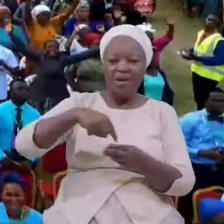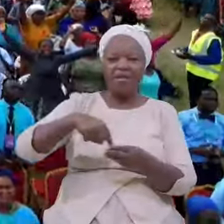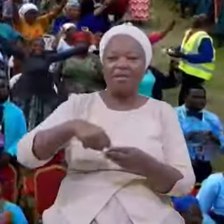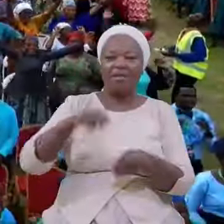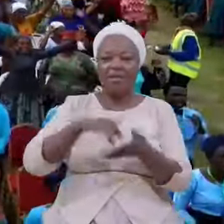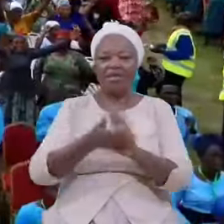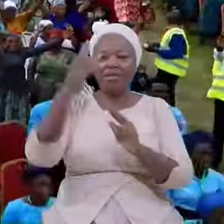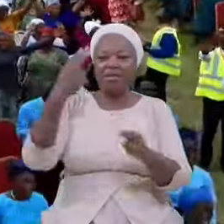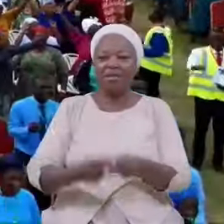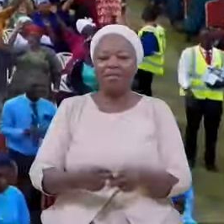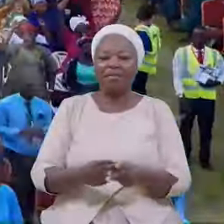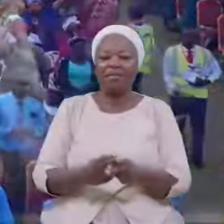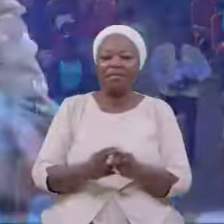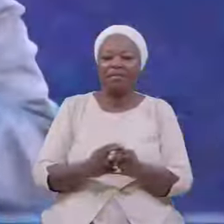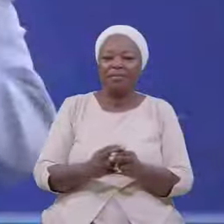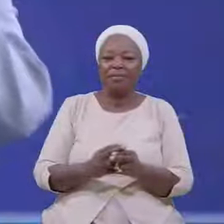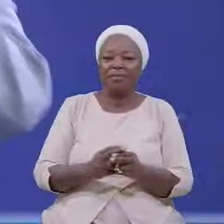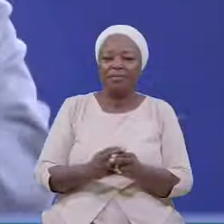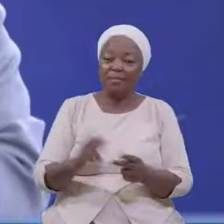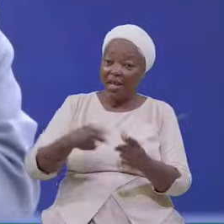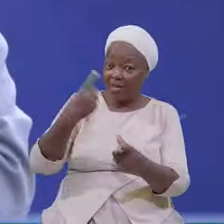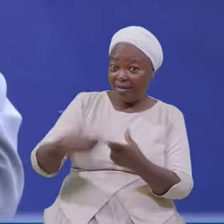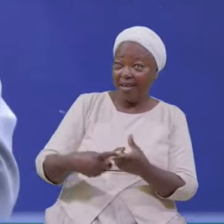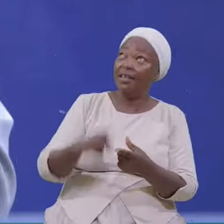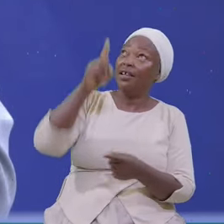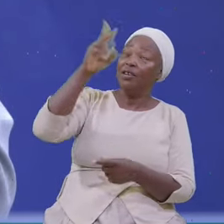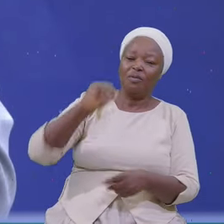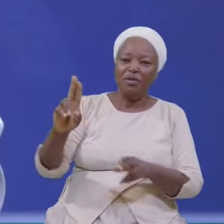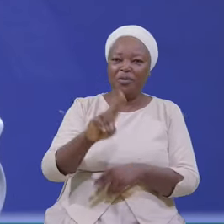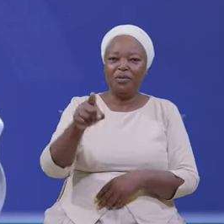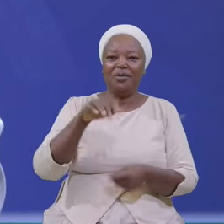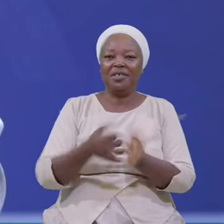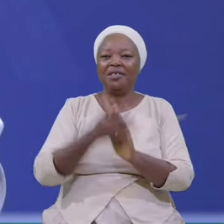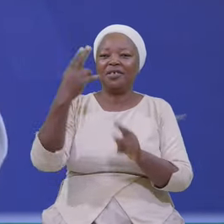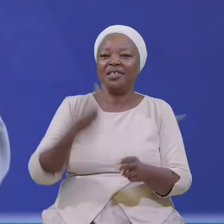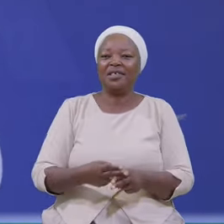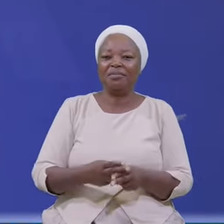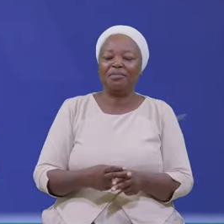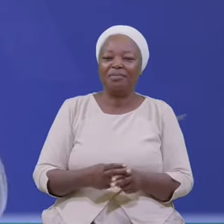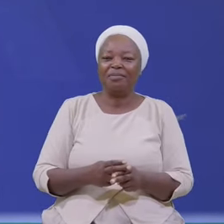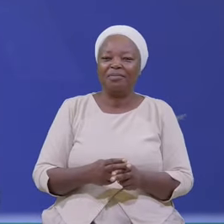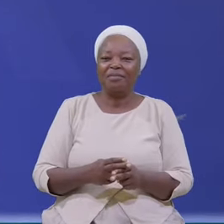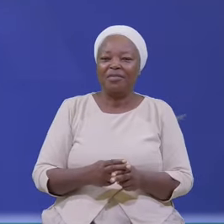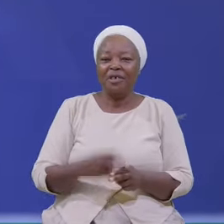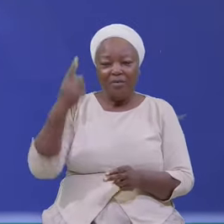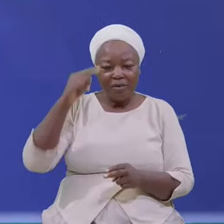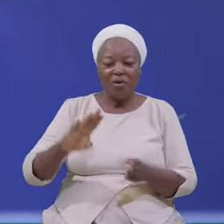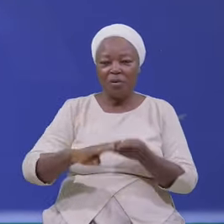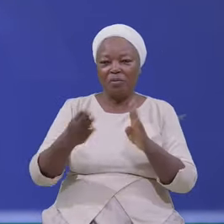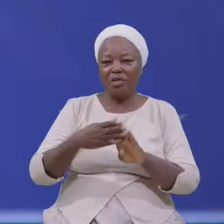Il va transformer votre vie. He will use you. Au bon sens, et il vous utilisera.